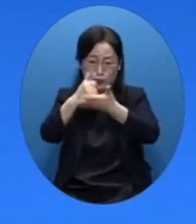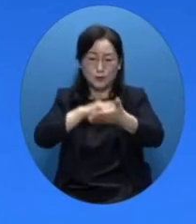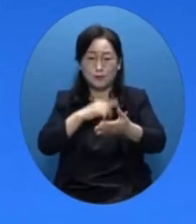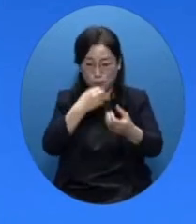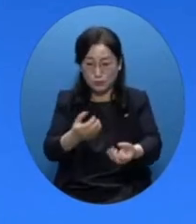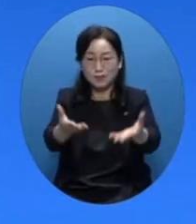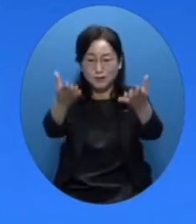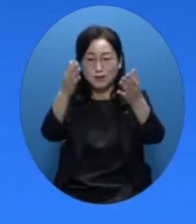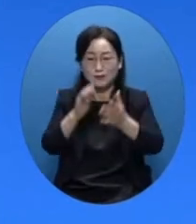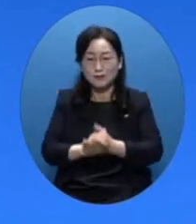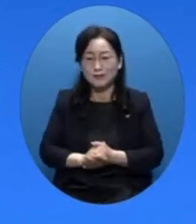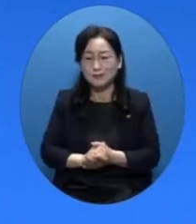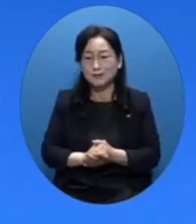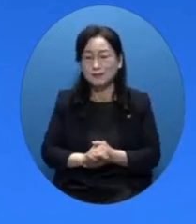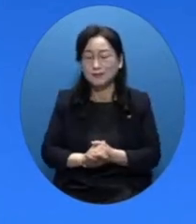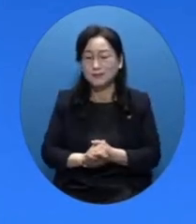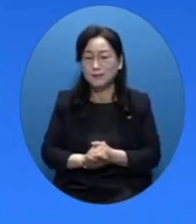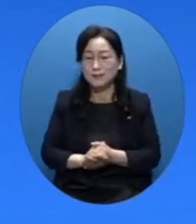축원합니다